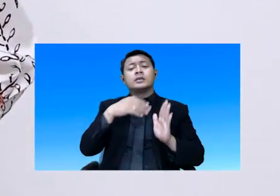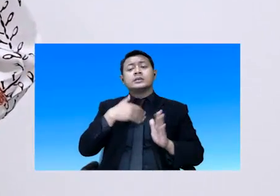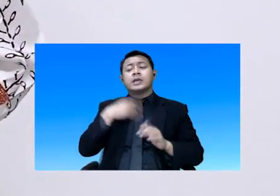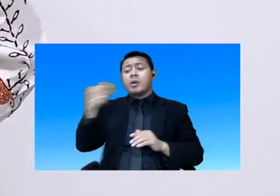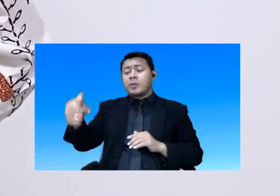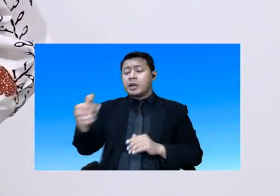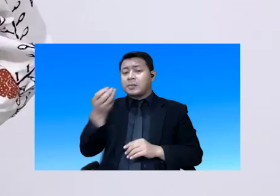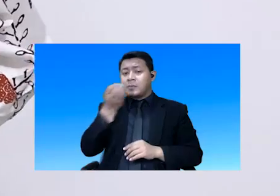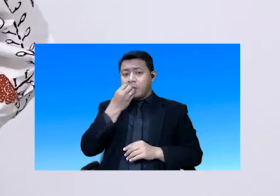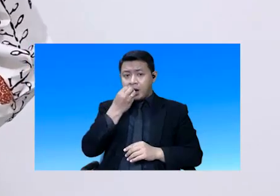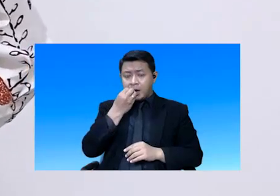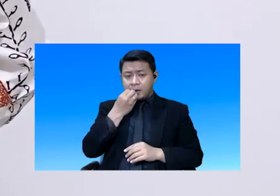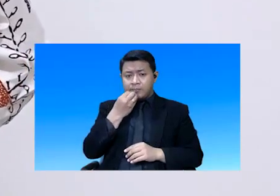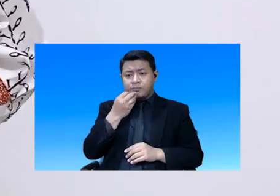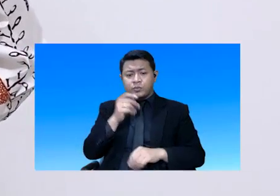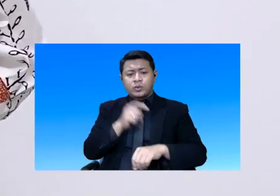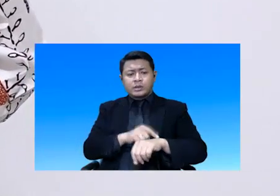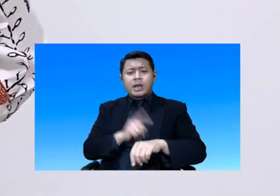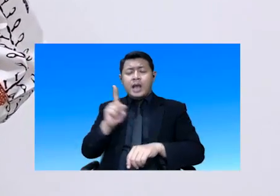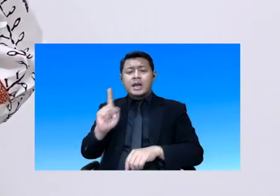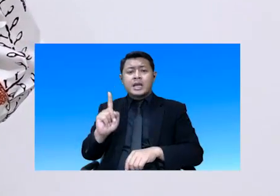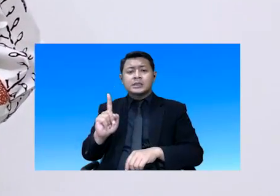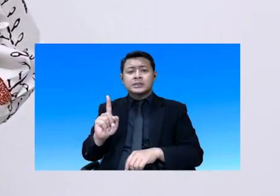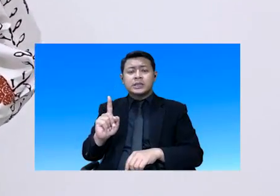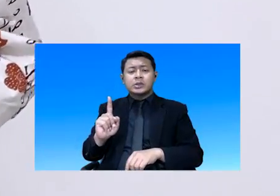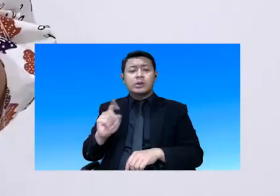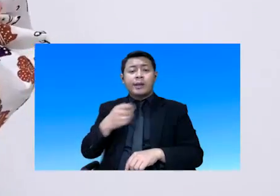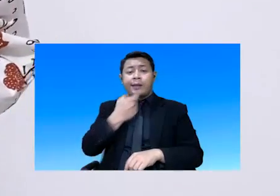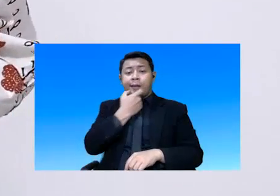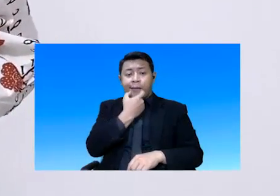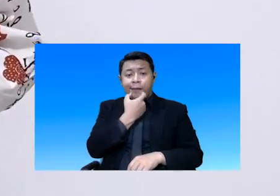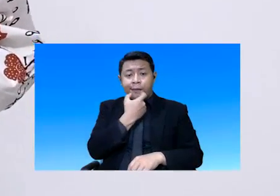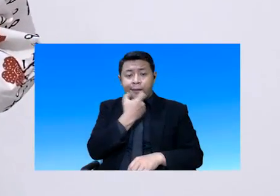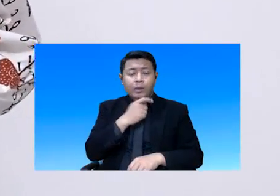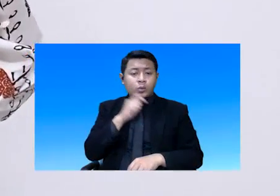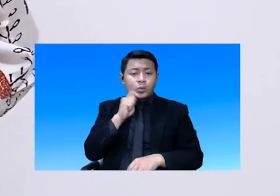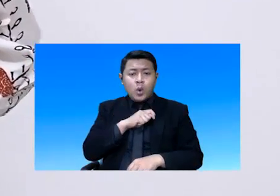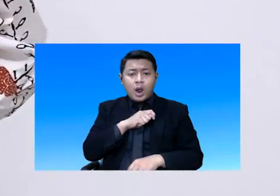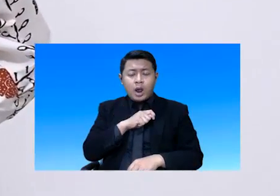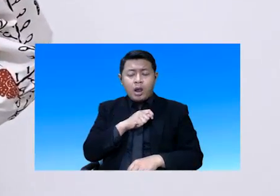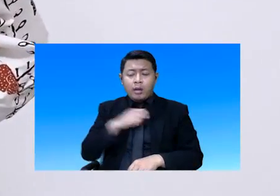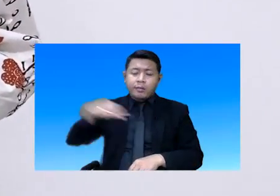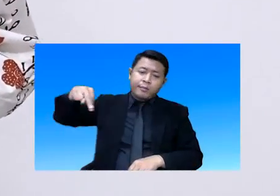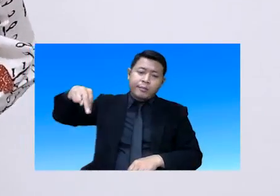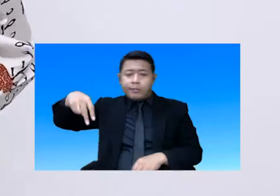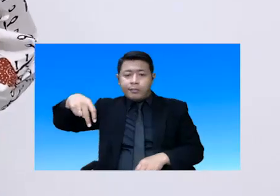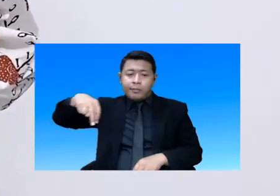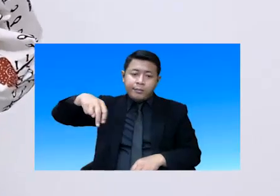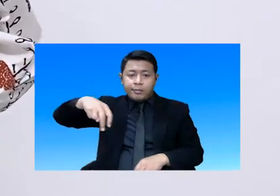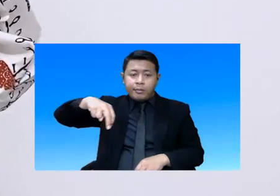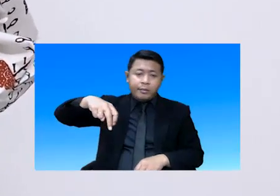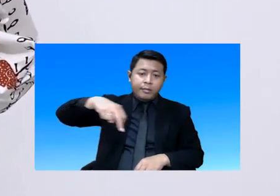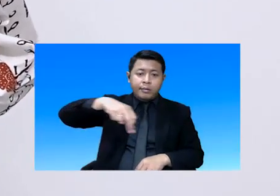makanan. Saat itu ada satu seorang nenek tua yang berjalan kaki. Waktu itu saya